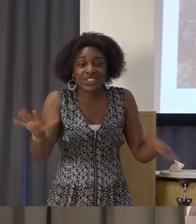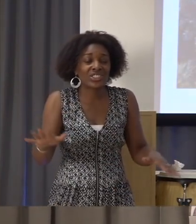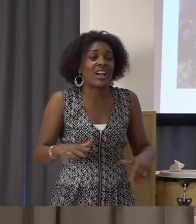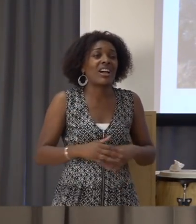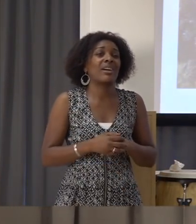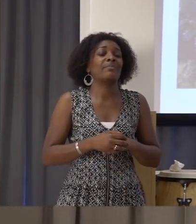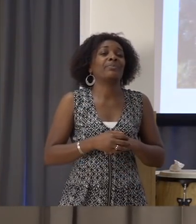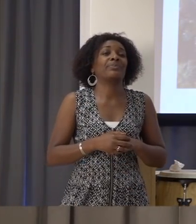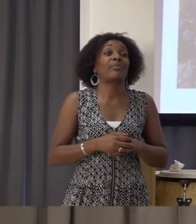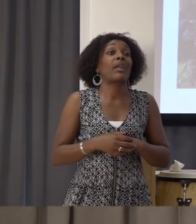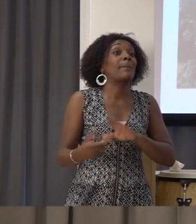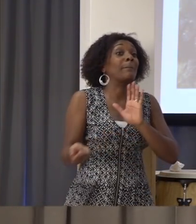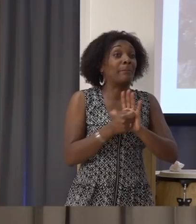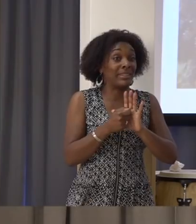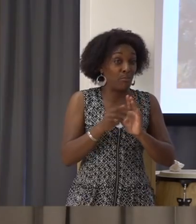Quand ces moments vont venir,